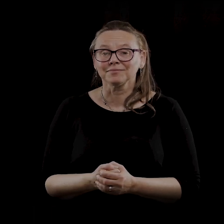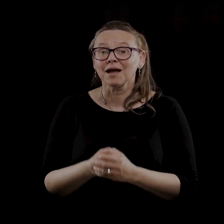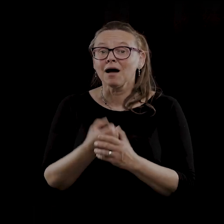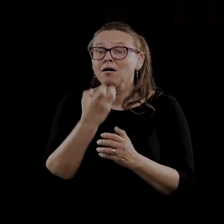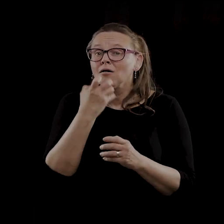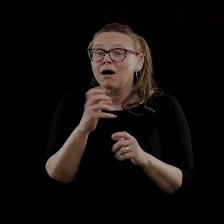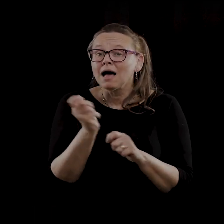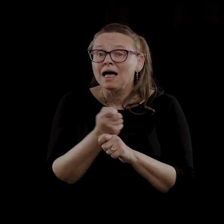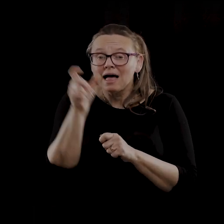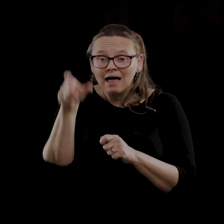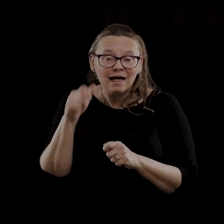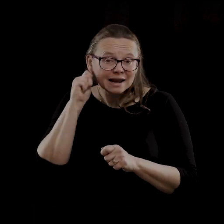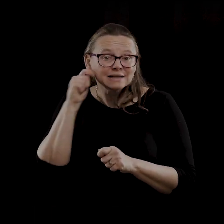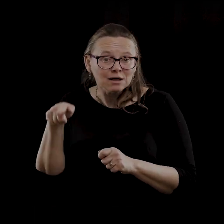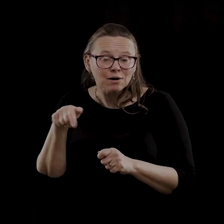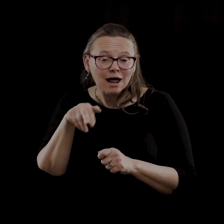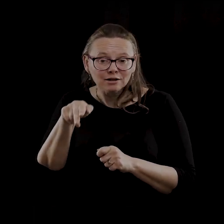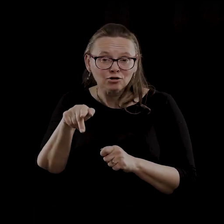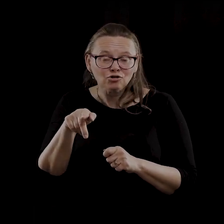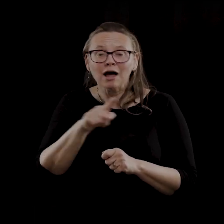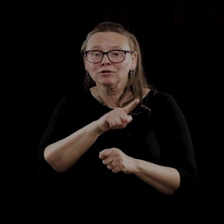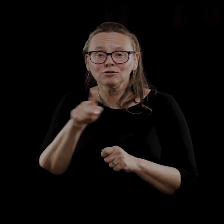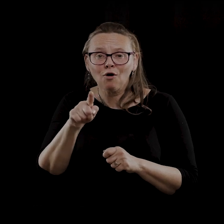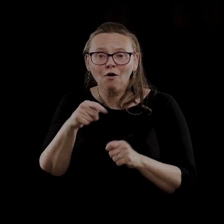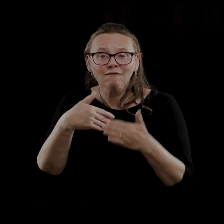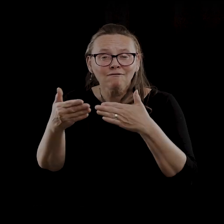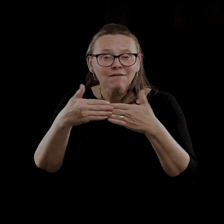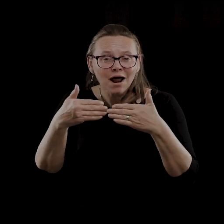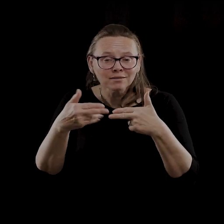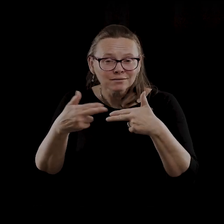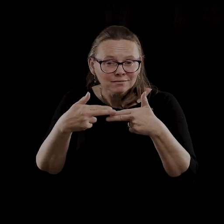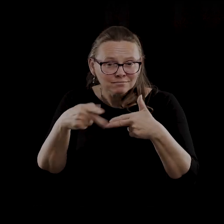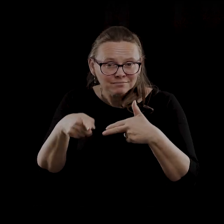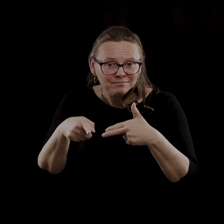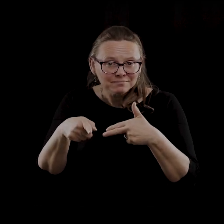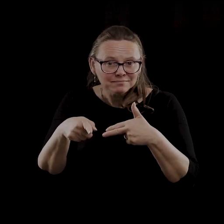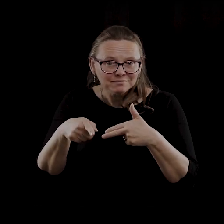Restavratorka je šla do najbližjih vrat.